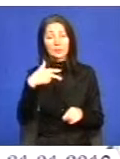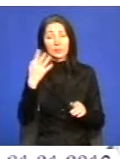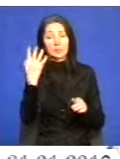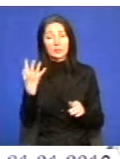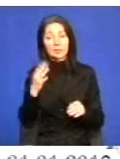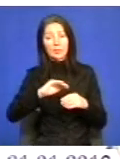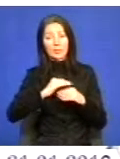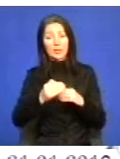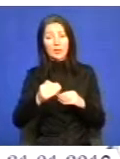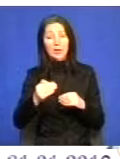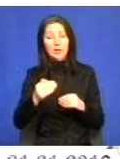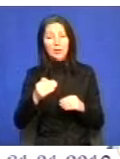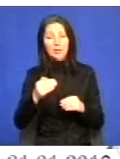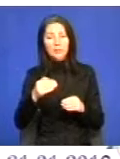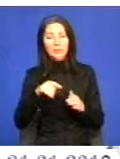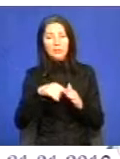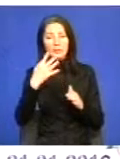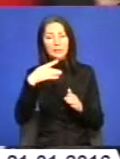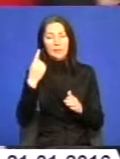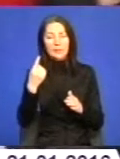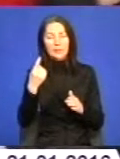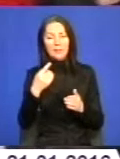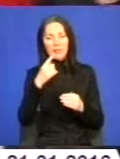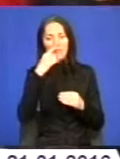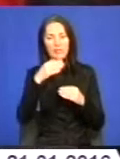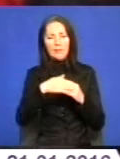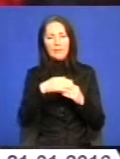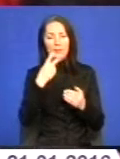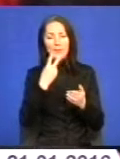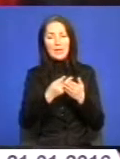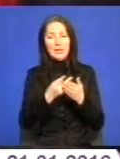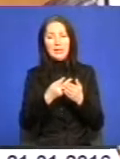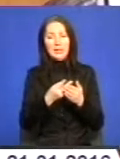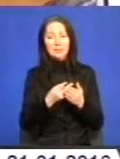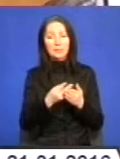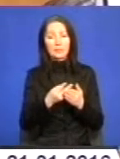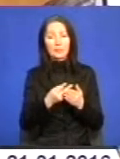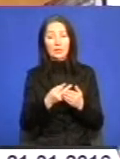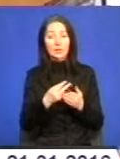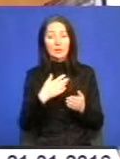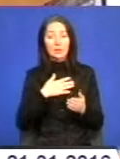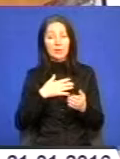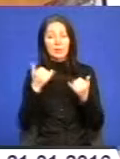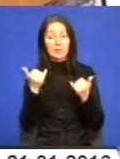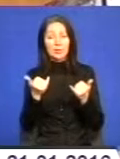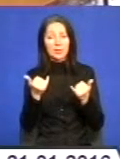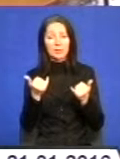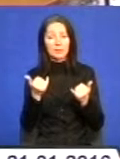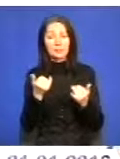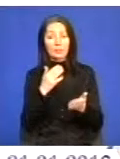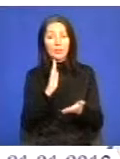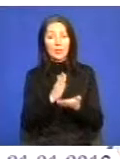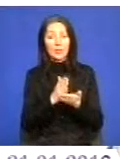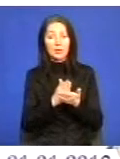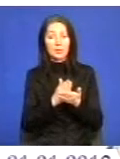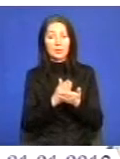34 при порогових значеннях 41. Найвищі показники на сьогодні